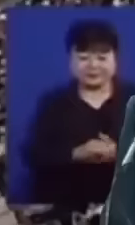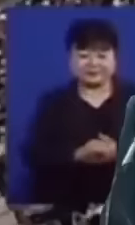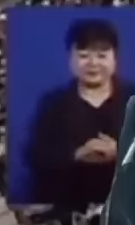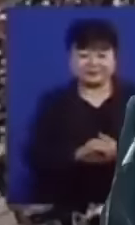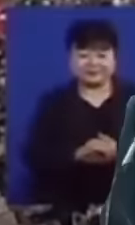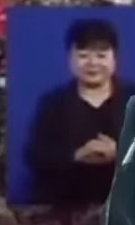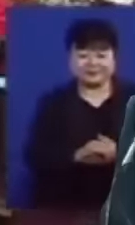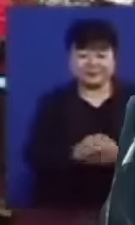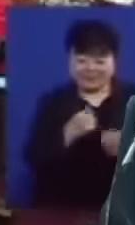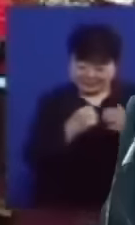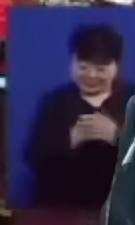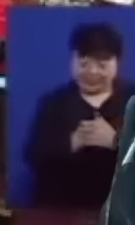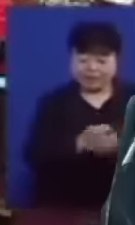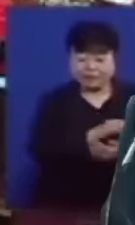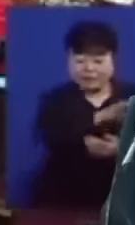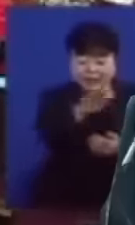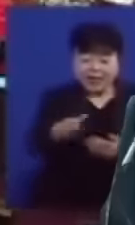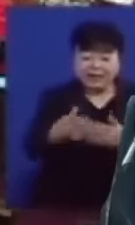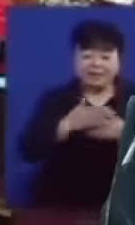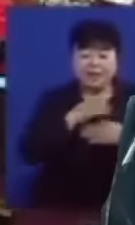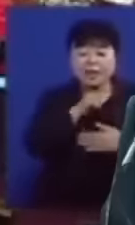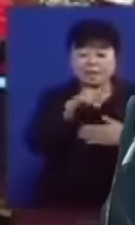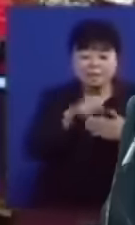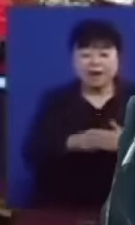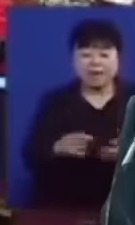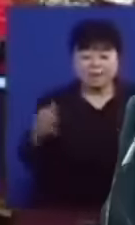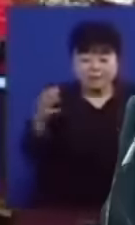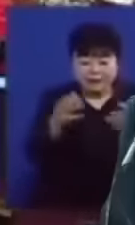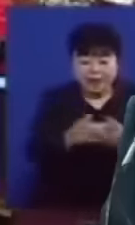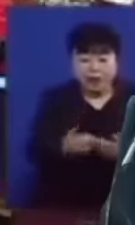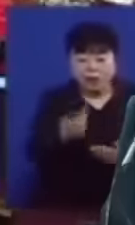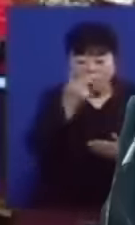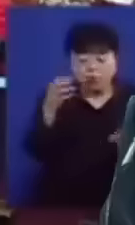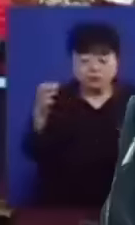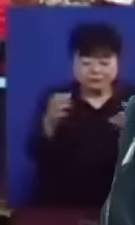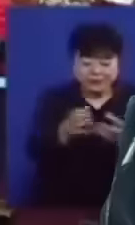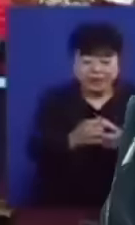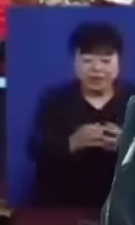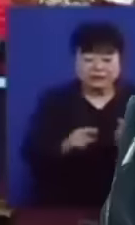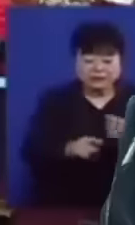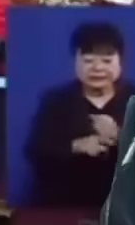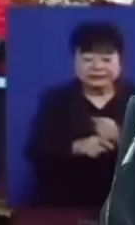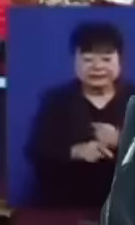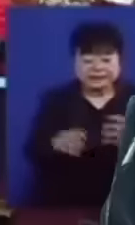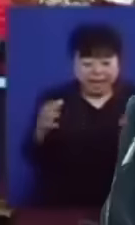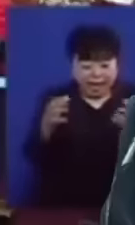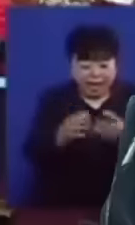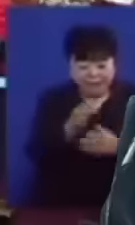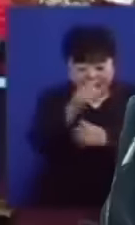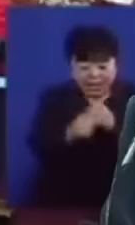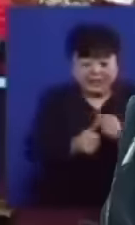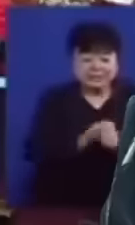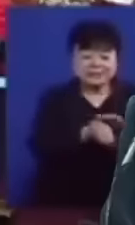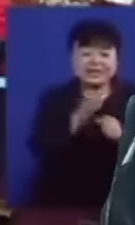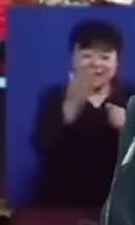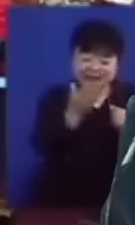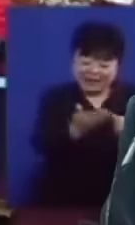30절에 그러므로 우리가 내 마음을 다하고 목숨을 다하고 뜻을 다하고 힘을 다하여 주 너의 하나님을